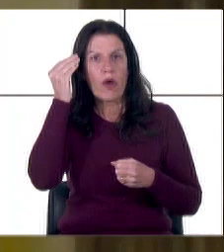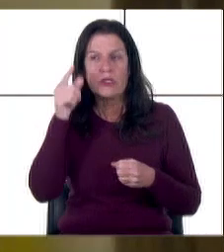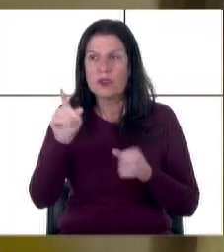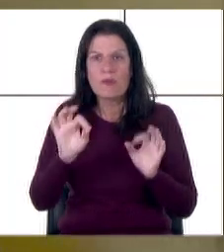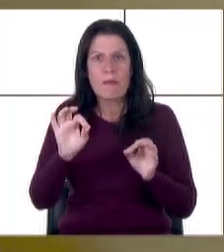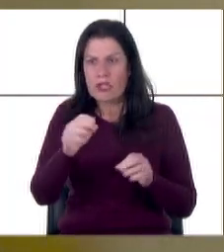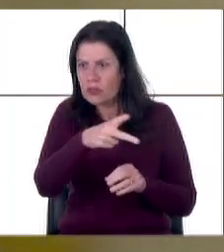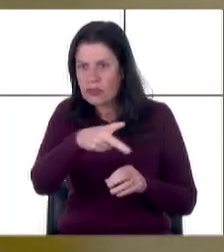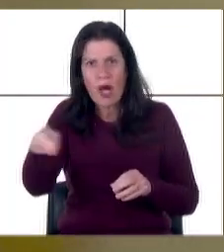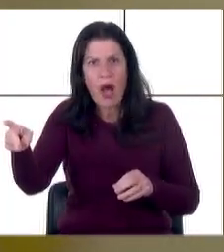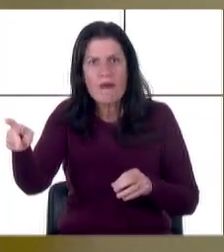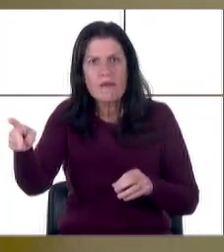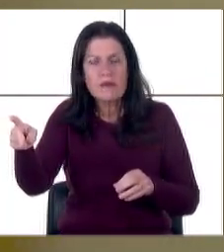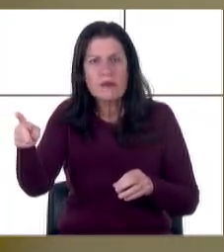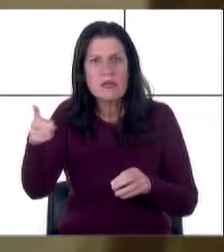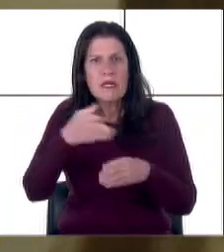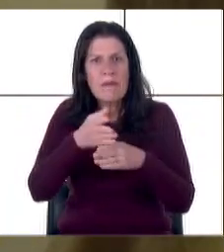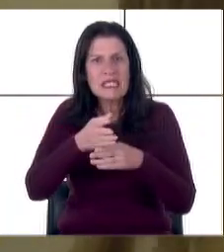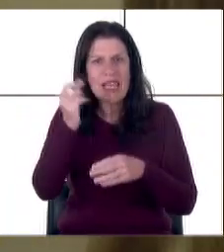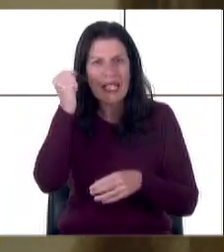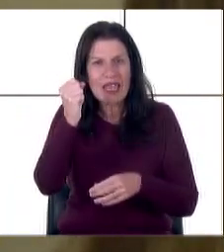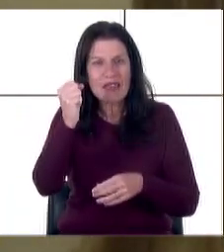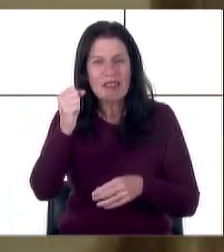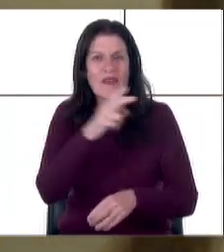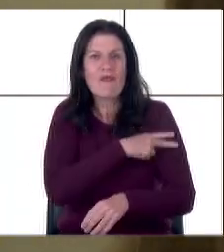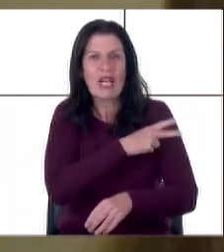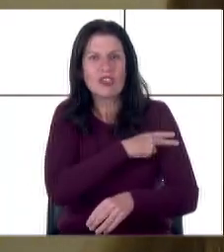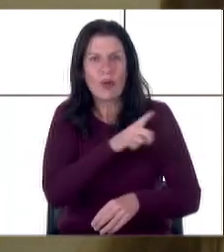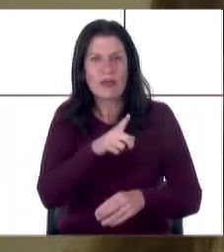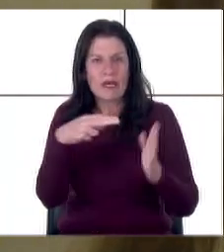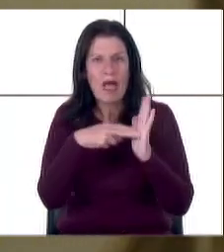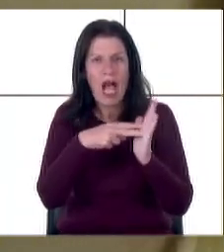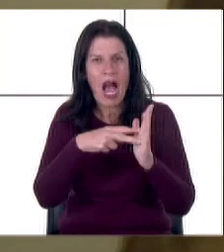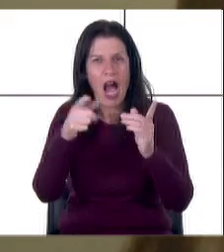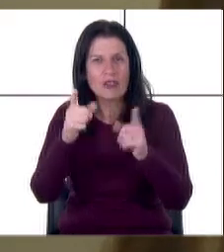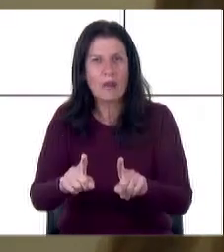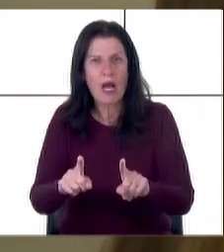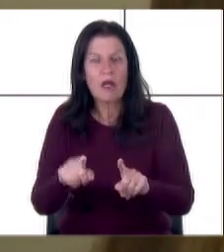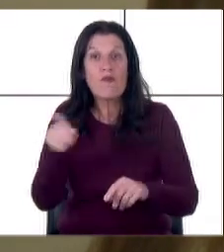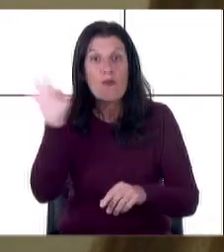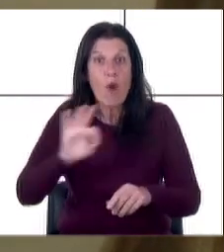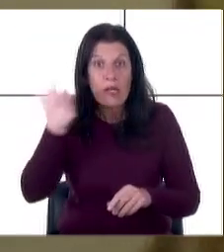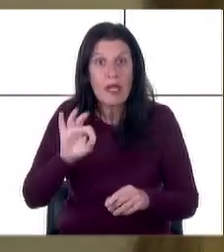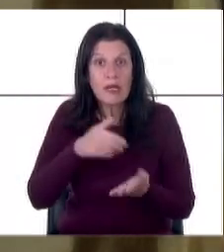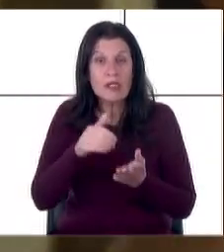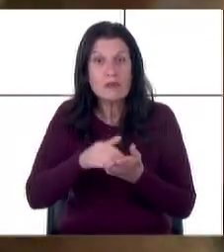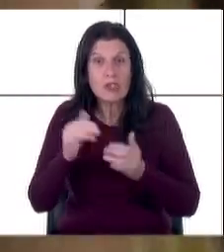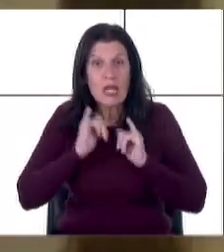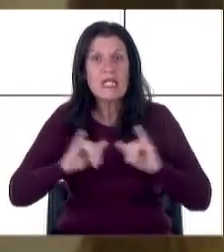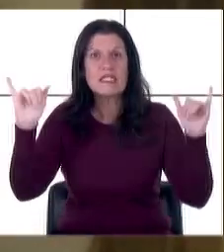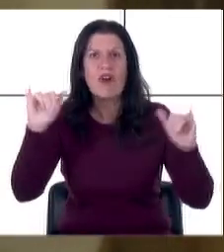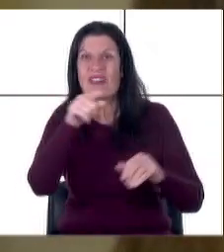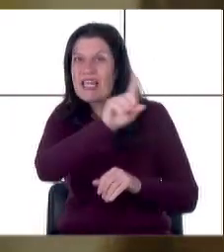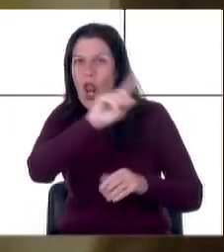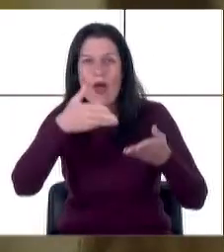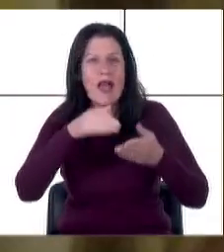הסכין, וככה שוטרים עם שוקר חשמלי, והוא עדיין צועק. זה לא יעזור לך, את מתה